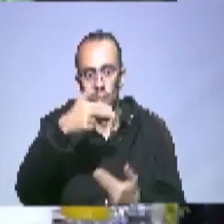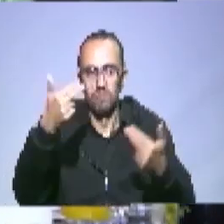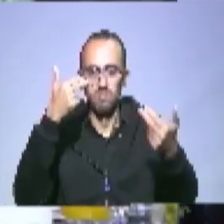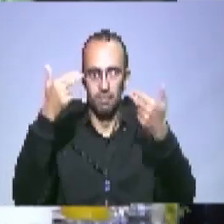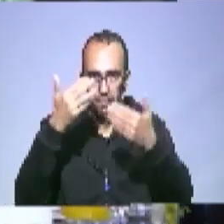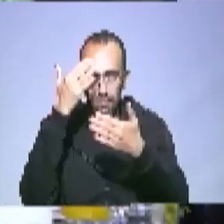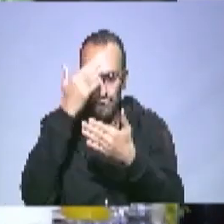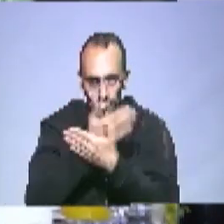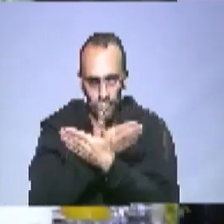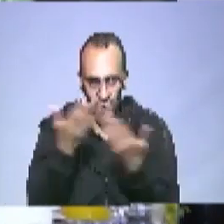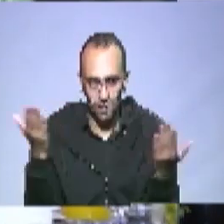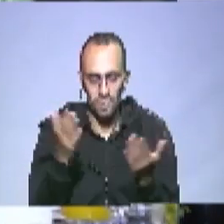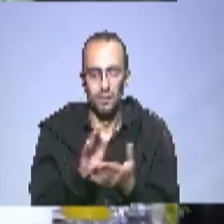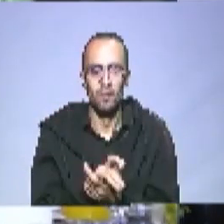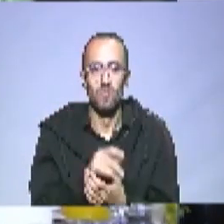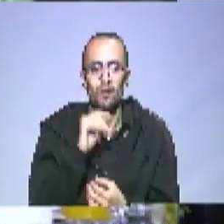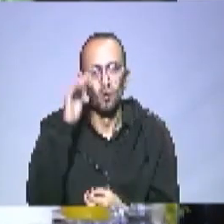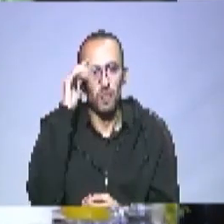خلف الكاميرات،